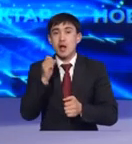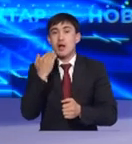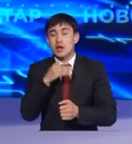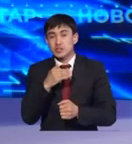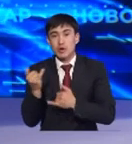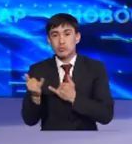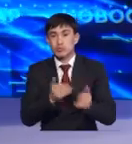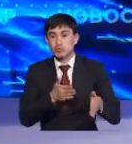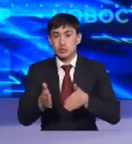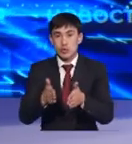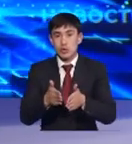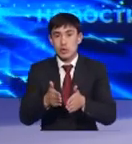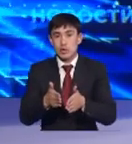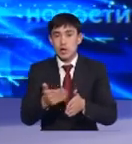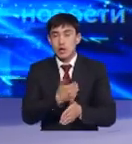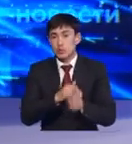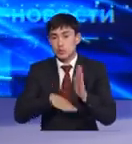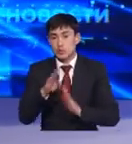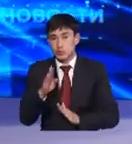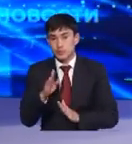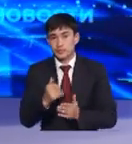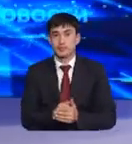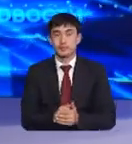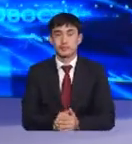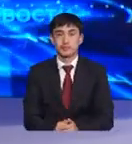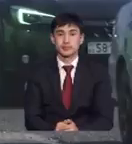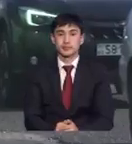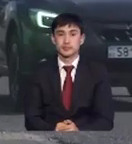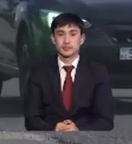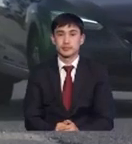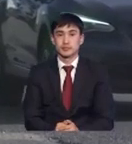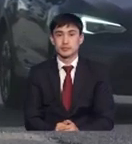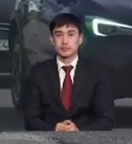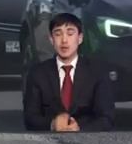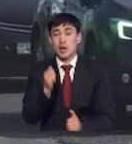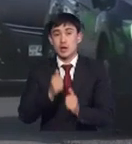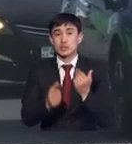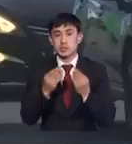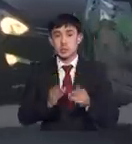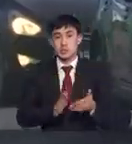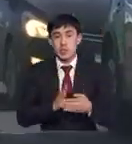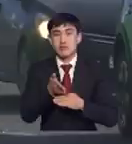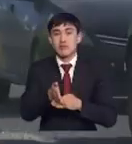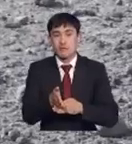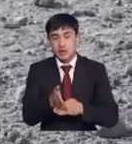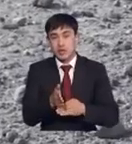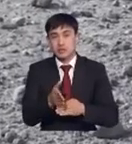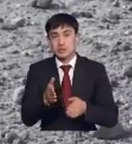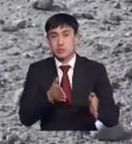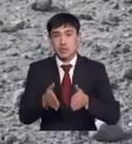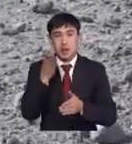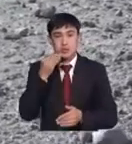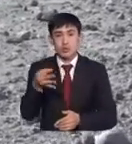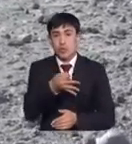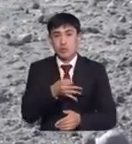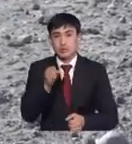качество и обслуживание дорог оставляет желать лучшего. Каждый день, передвигаясь по трассам Алматинской области,